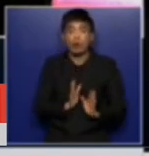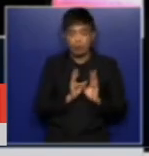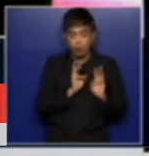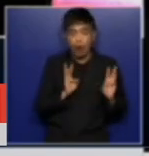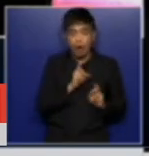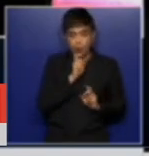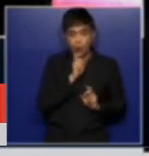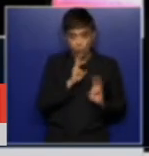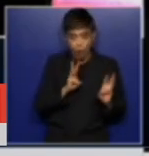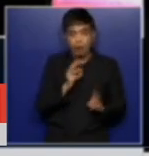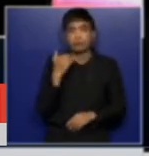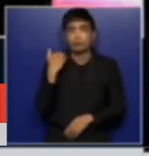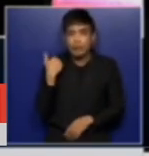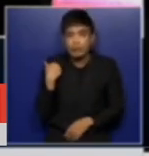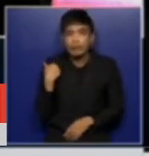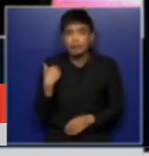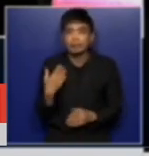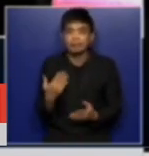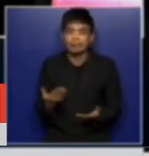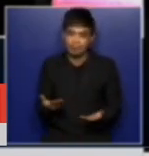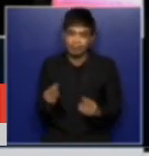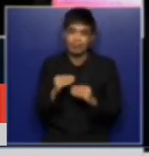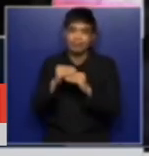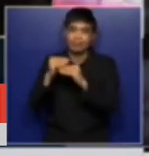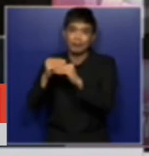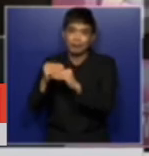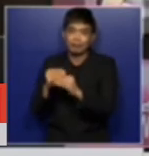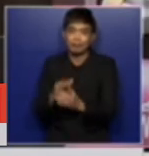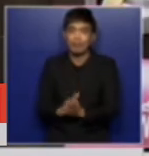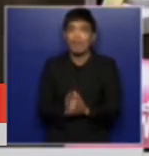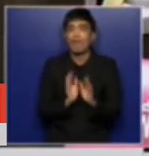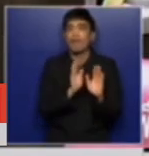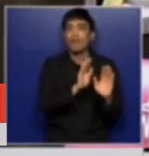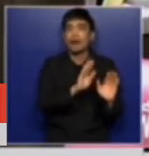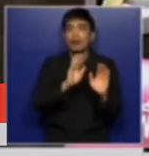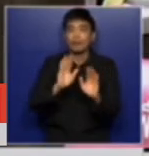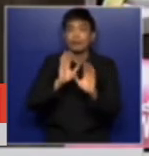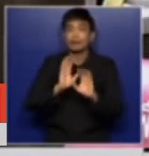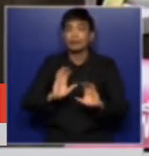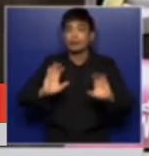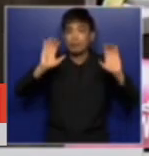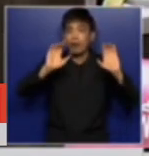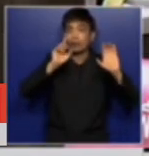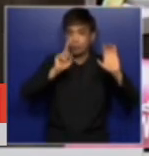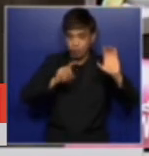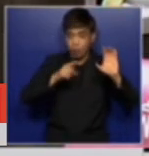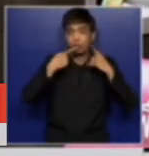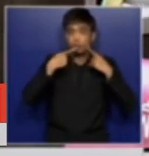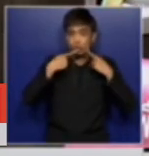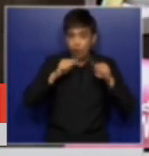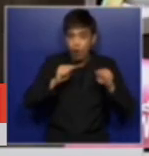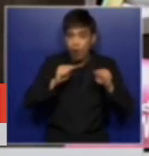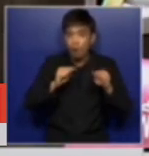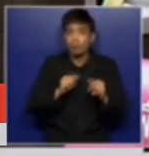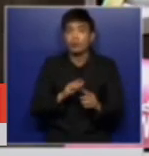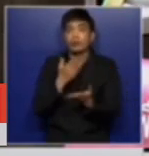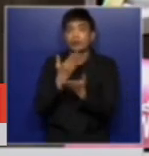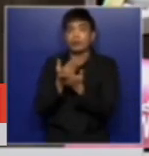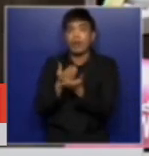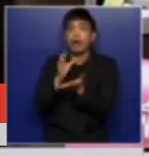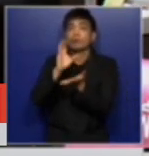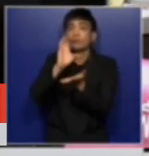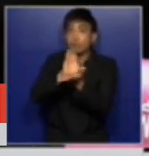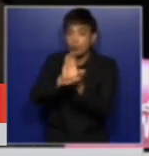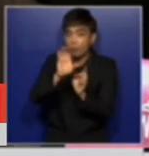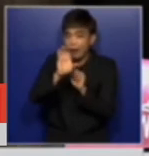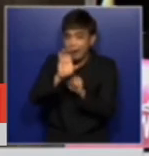ครับก็ผมอยากจะให้รัฐบาลช่วยตอบคำถามเหล่านี้งบประมาณฉบับนี้ก็เรียนด้วยความ